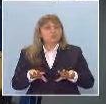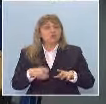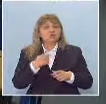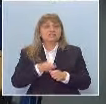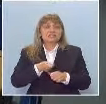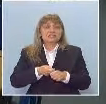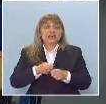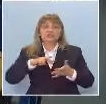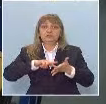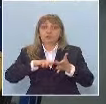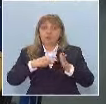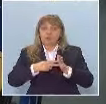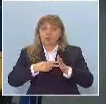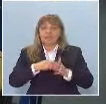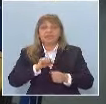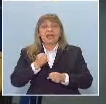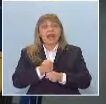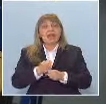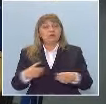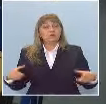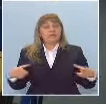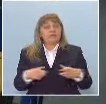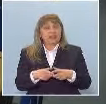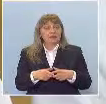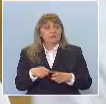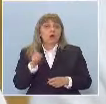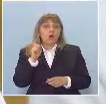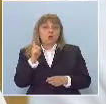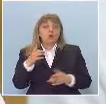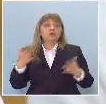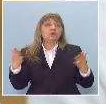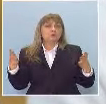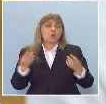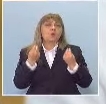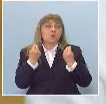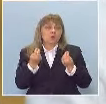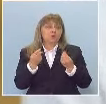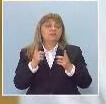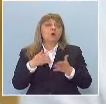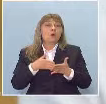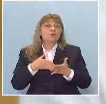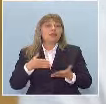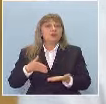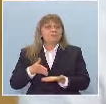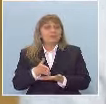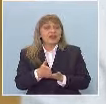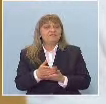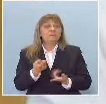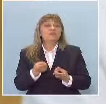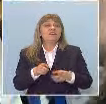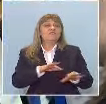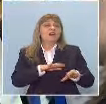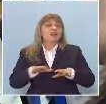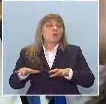създаването на проекти и работа в екип, което е много хубаво, понеже преминаваме в такъв дигитален